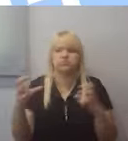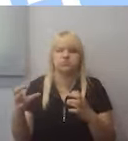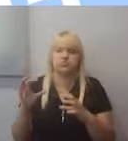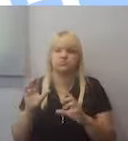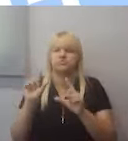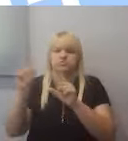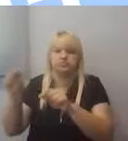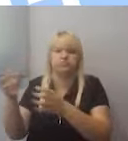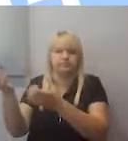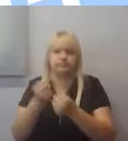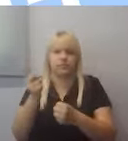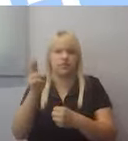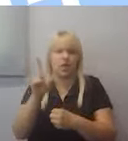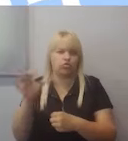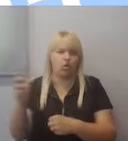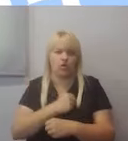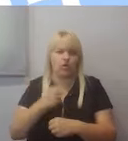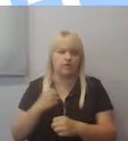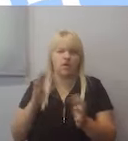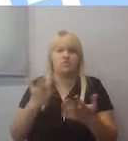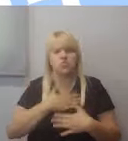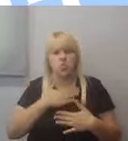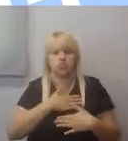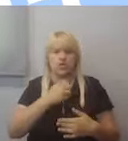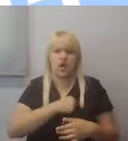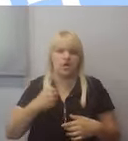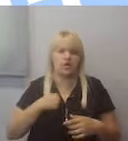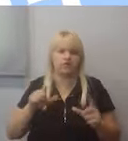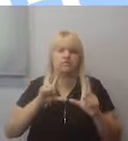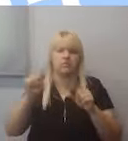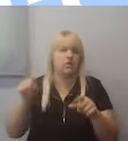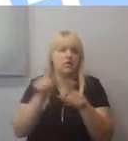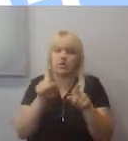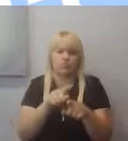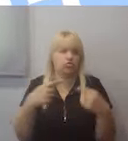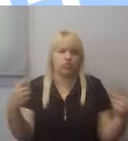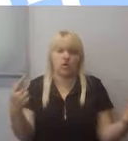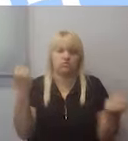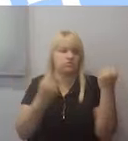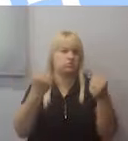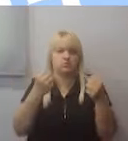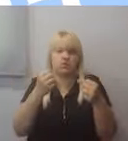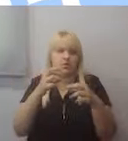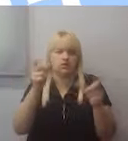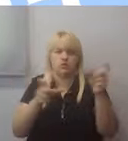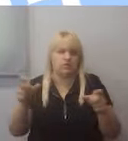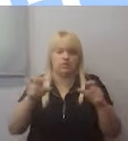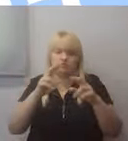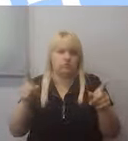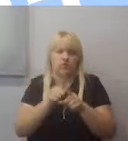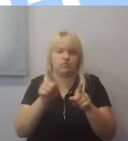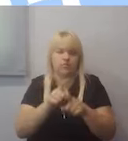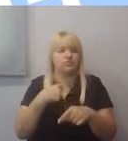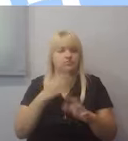nacionālo bruņoto spēku karavīriem mēs to darīsim ar tiem pašiem resursiem un iespējams mazākiem visdrīzāk mazākiem